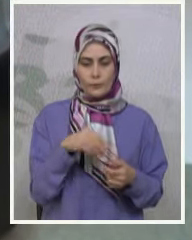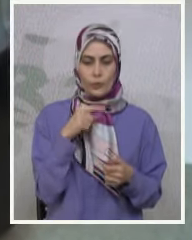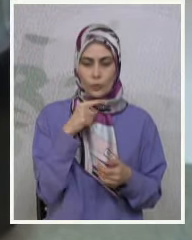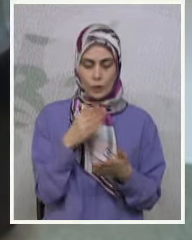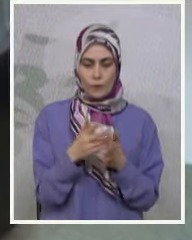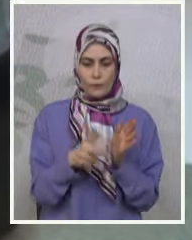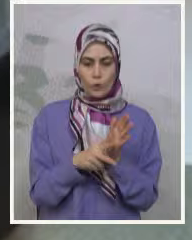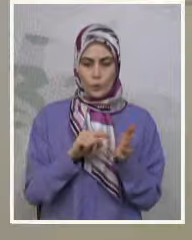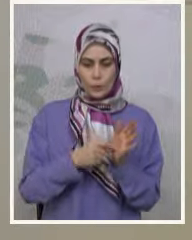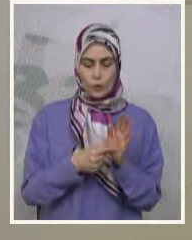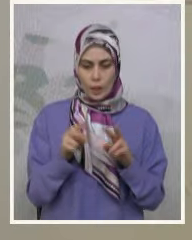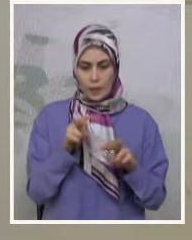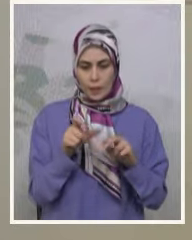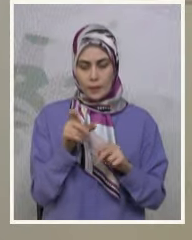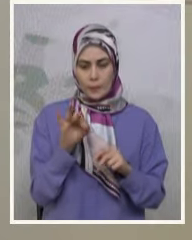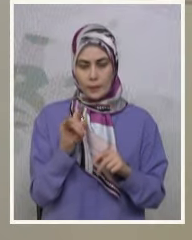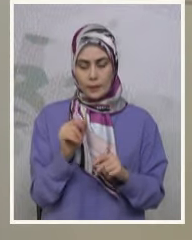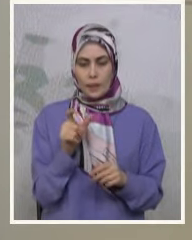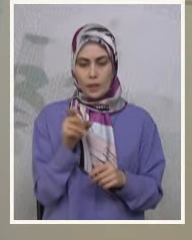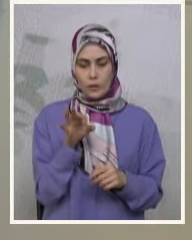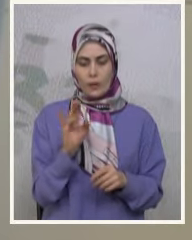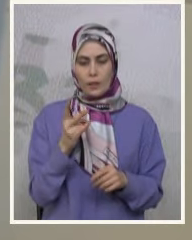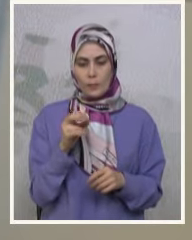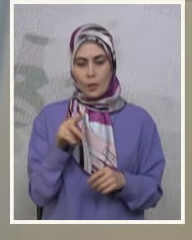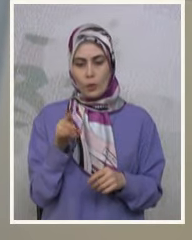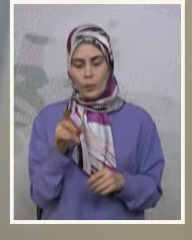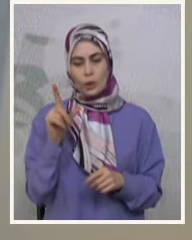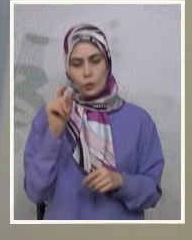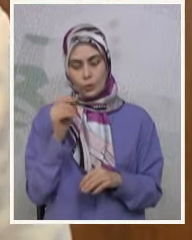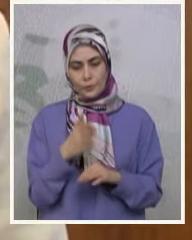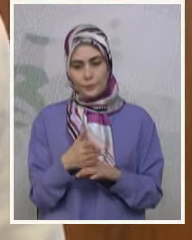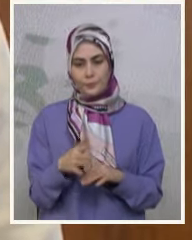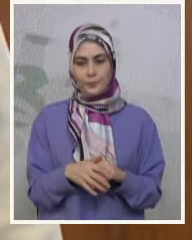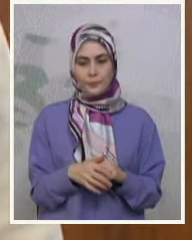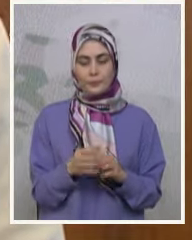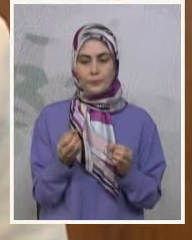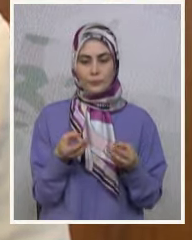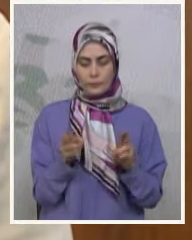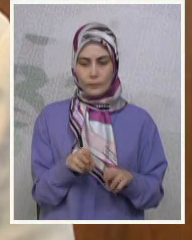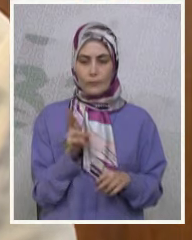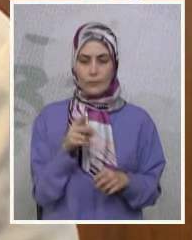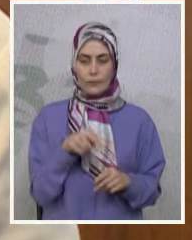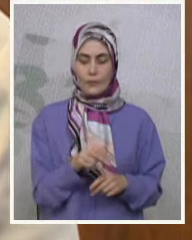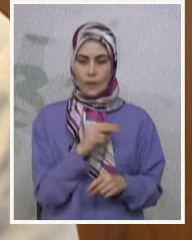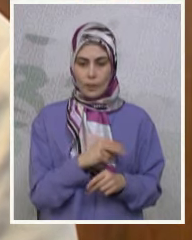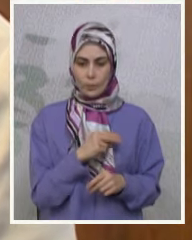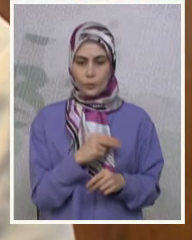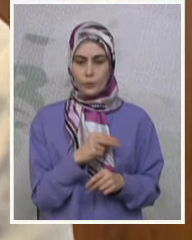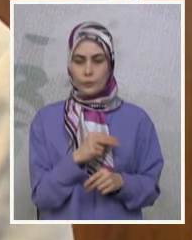они в Назране, Экажево, Малгобеке. Своя точка находится и на Сунжинском рынке. Специалисты, которые здесь